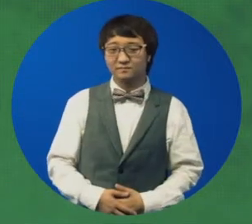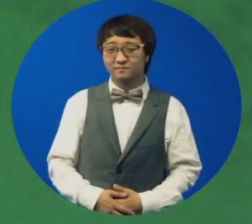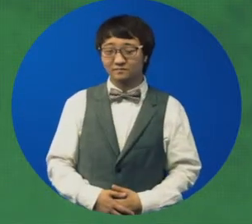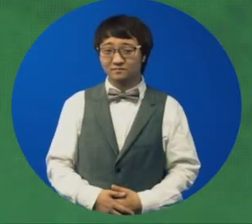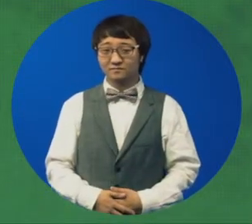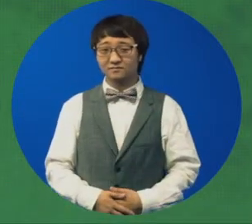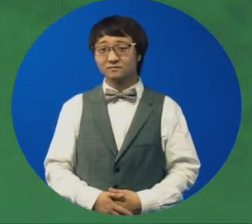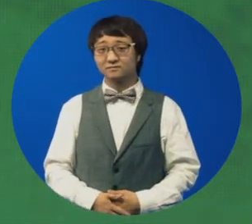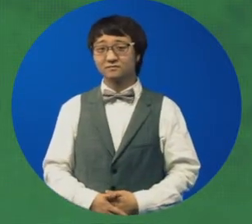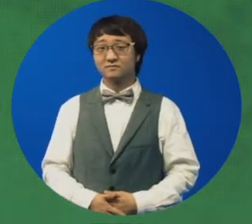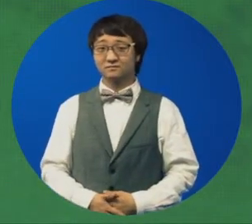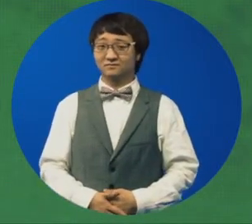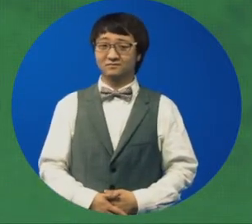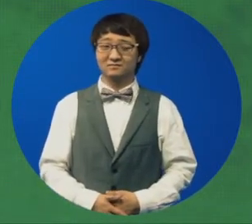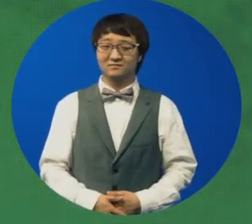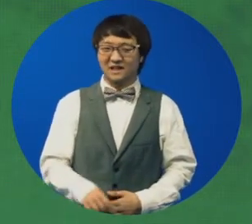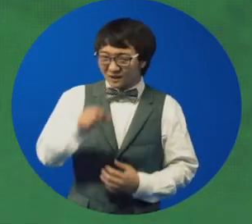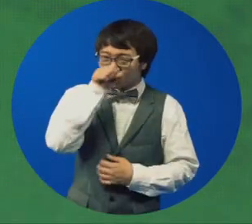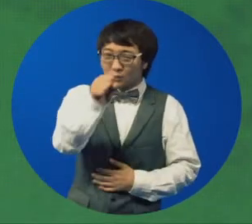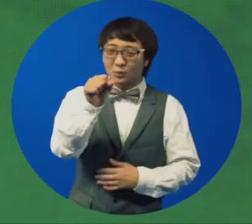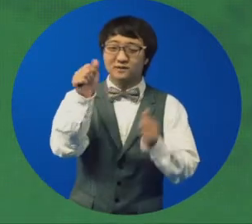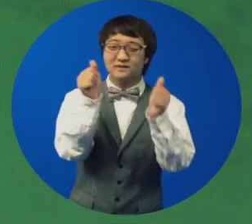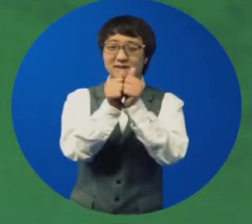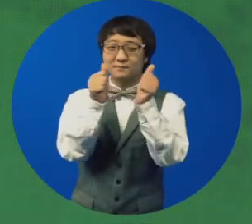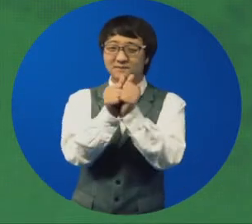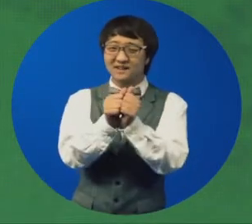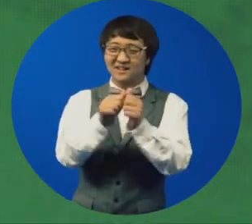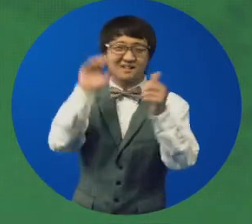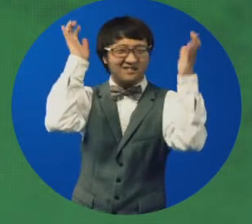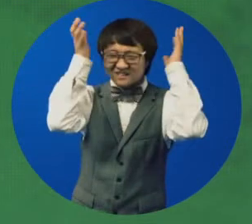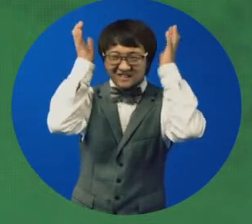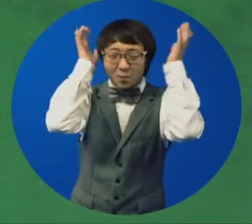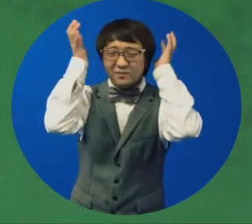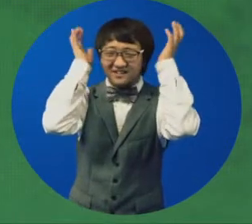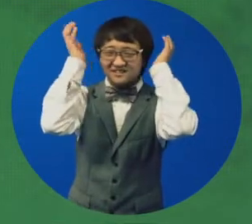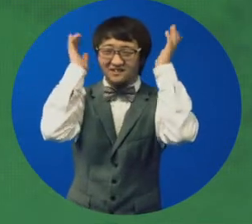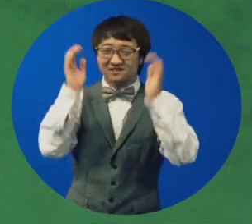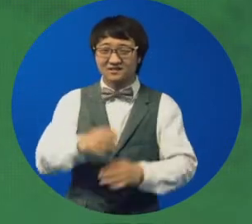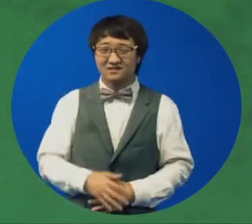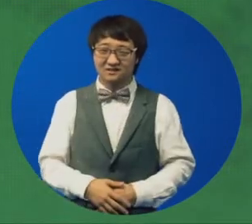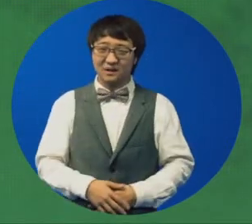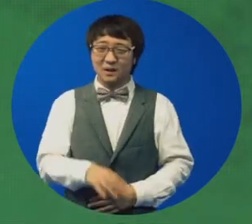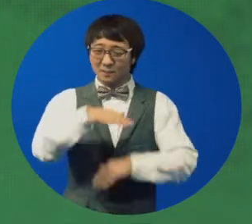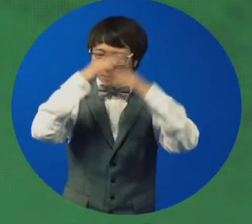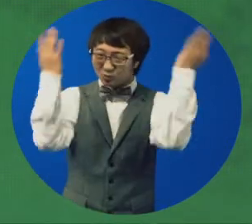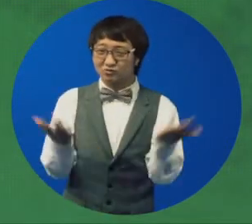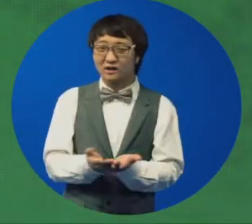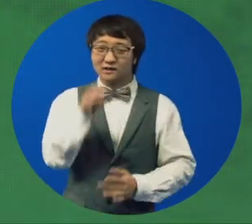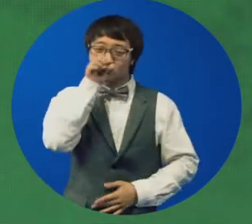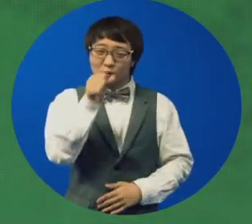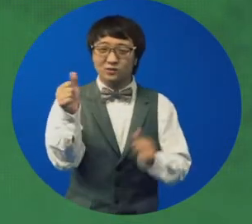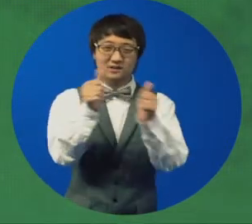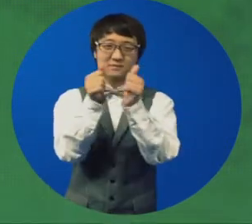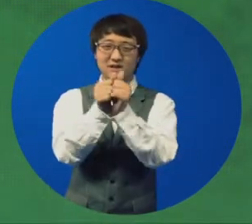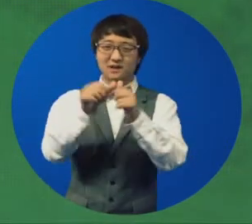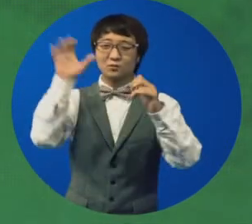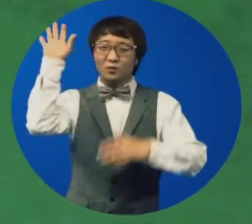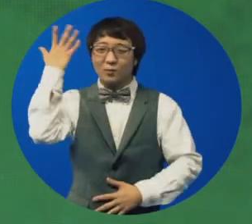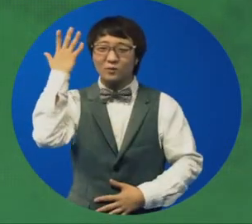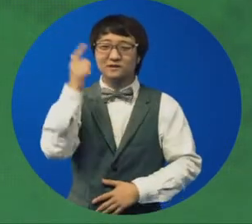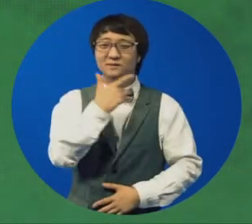이야기하는 착한 남자 컴플렉스, 모든 사람에게 착하게 되고 싶습니다. 그러나